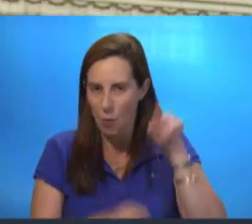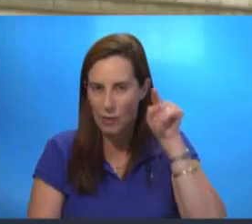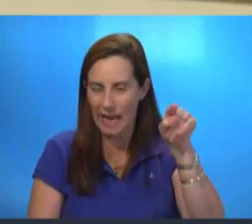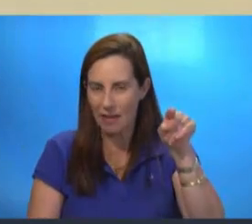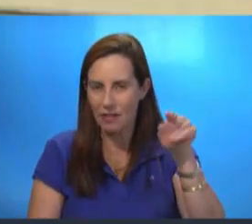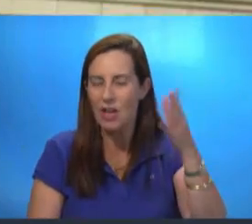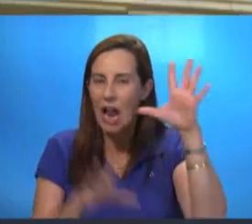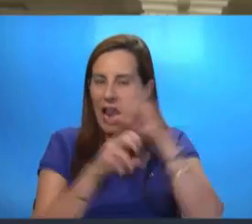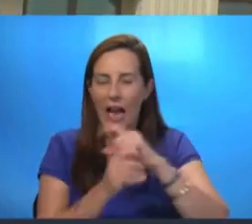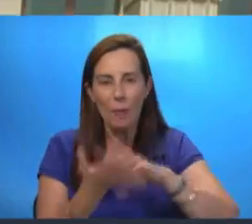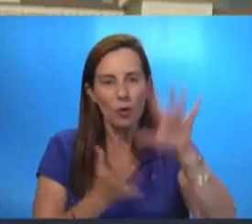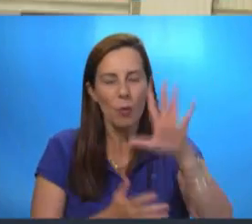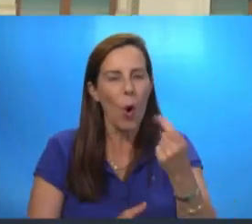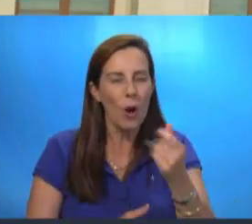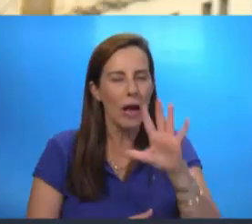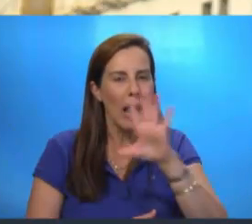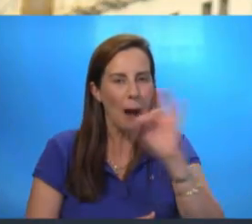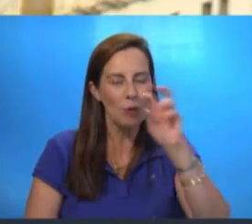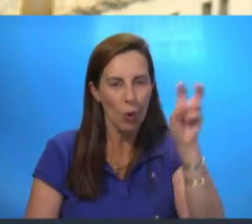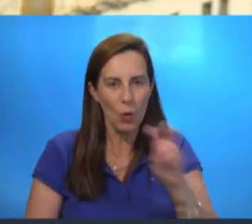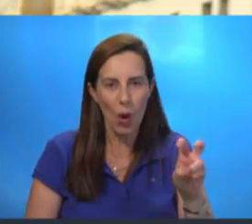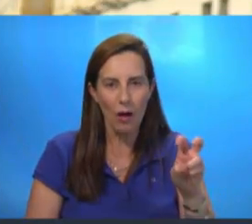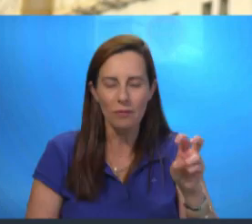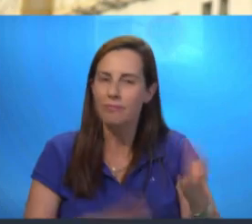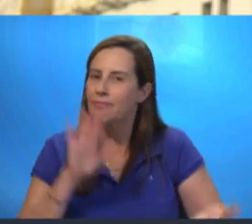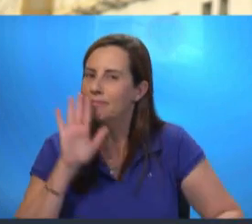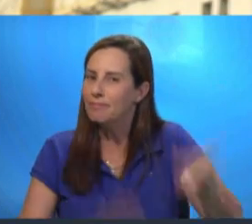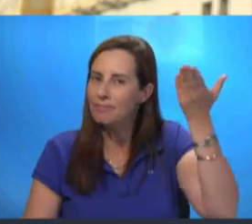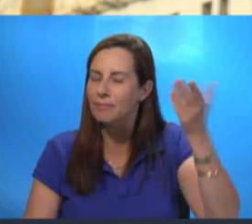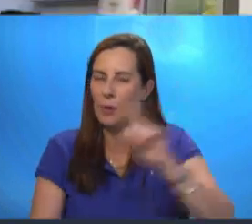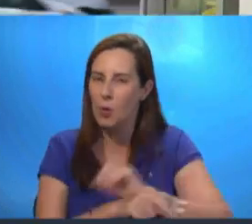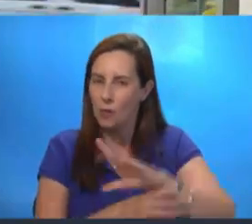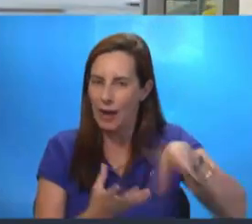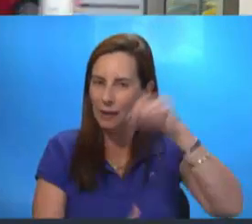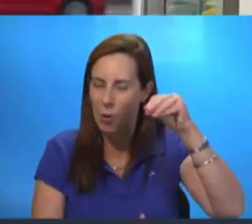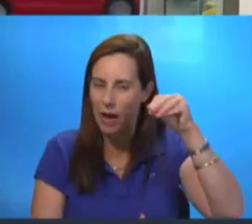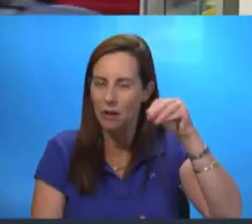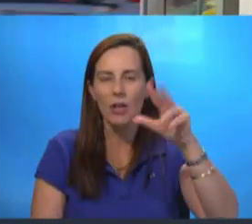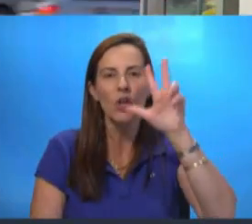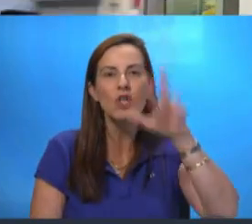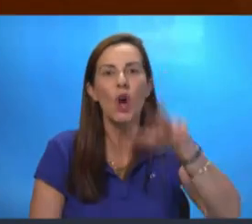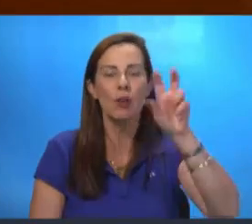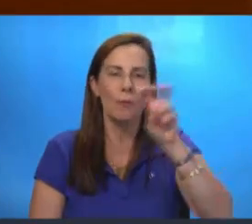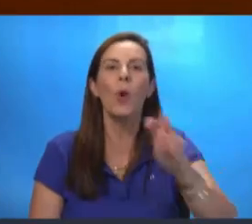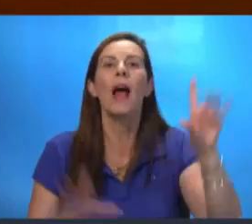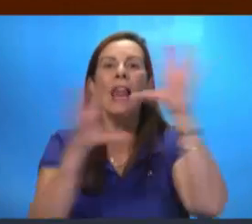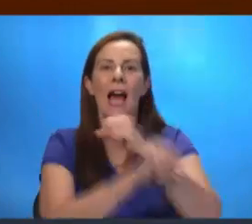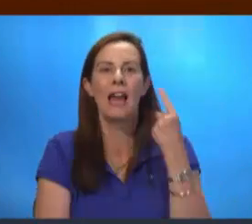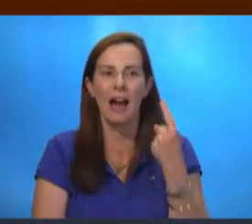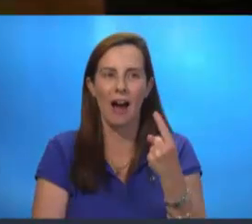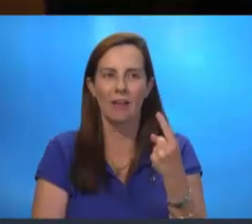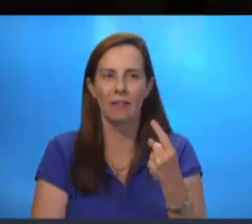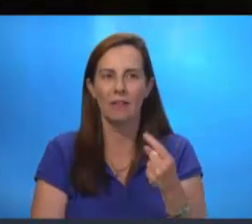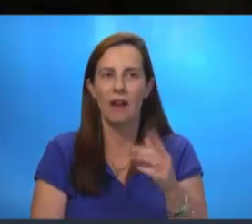שלילה בחודש מאי עולה בו $500, יעלה בזמן משחקי גביע העולם $3,000 ללילה. Yes. אז לא